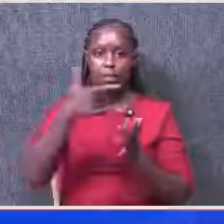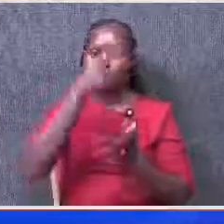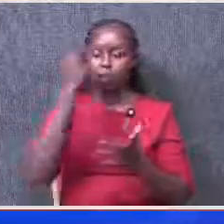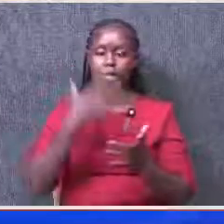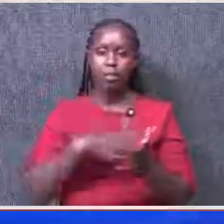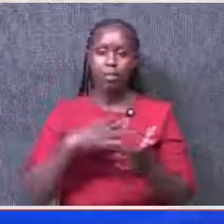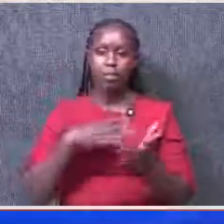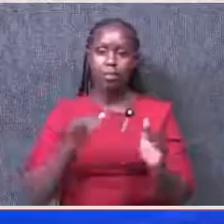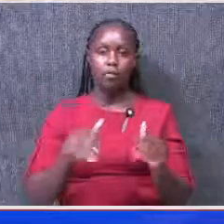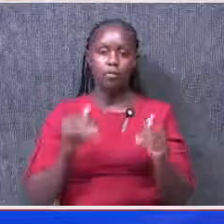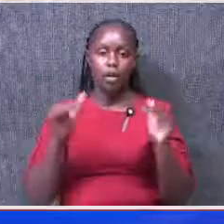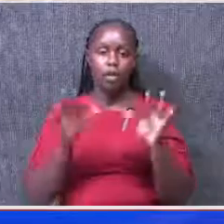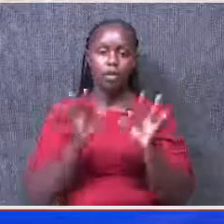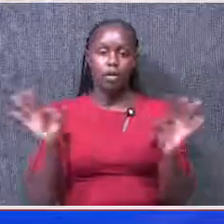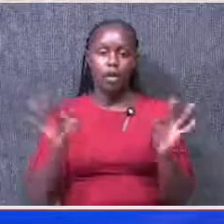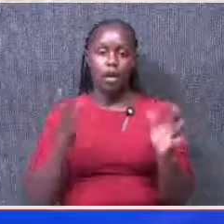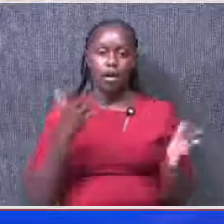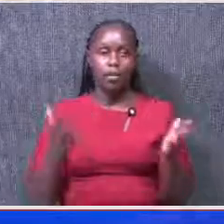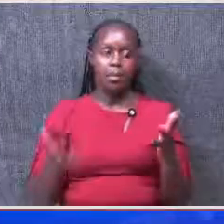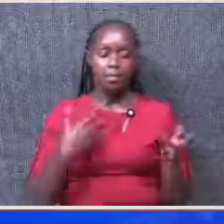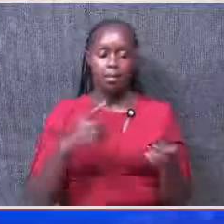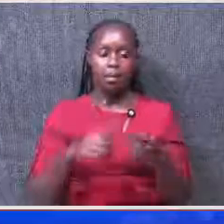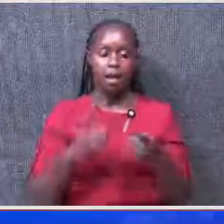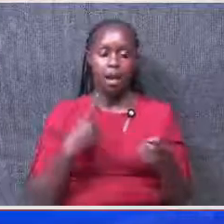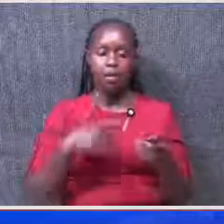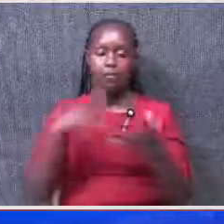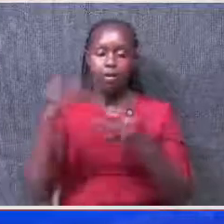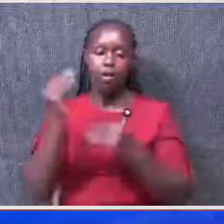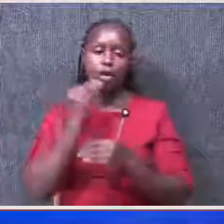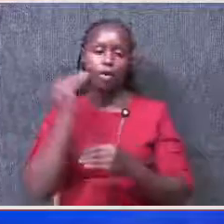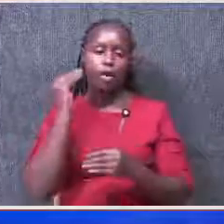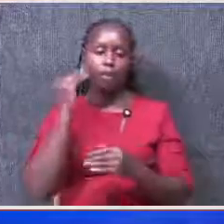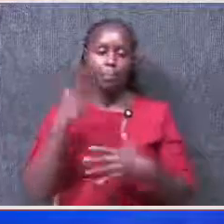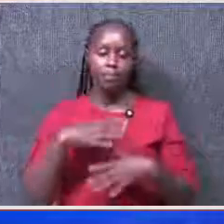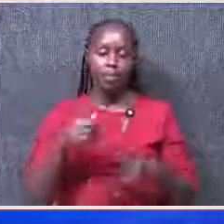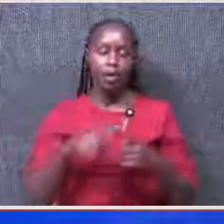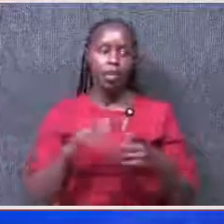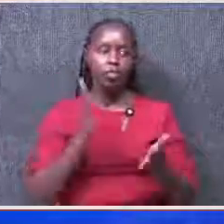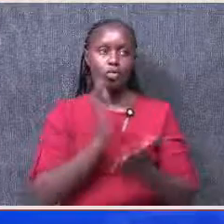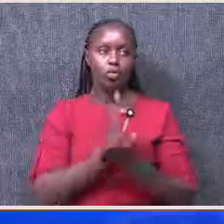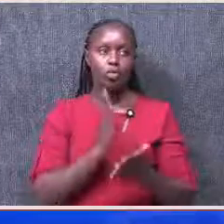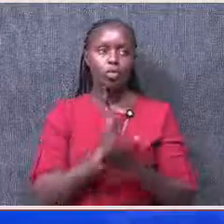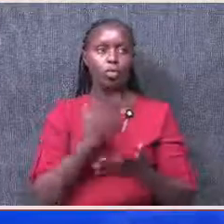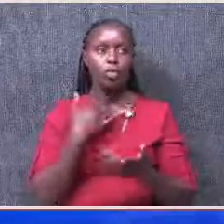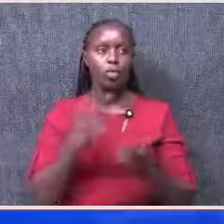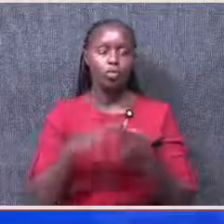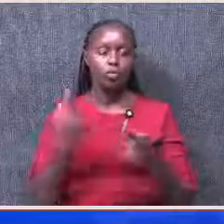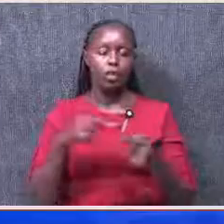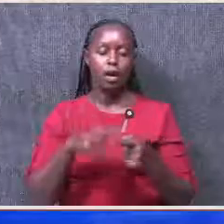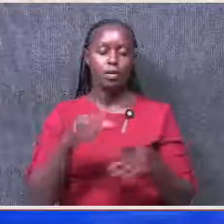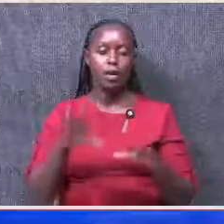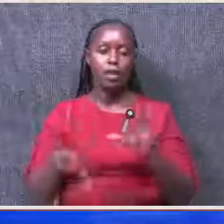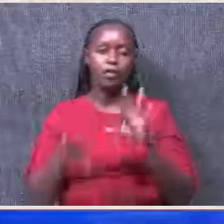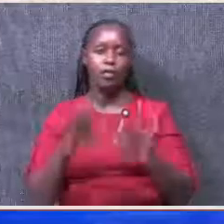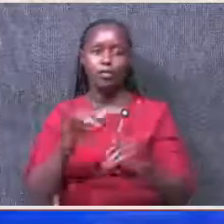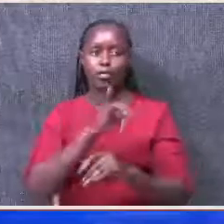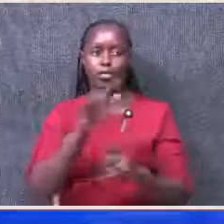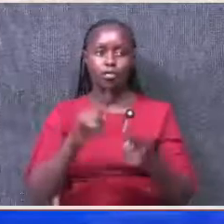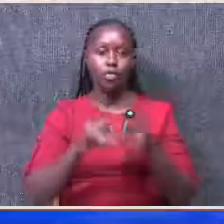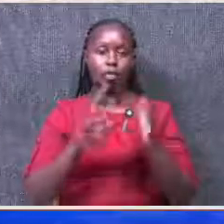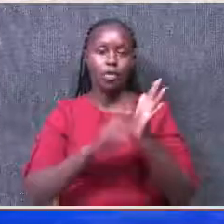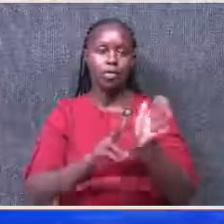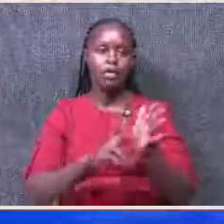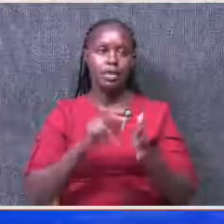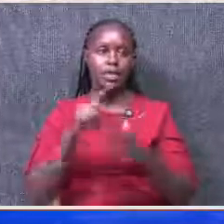sana, wengine wamechoka, wameenda nyumbani. Watu walikuwa sana na loo ya kutaka kuchagua viongozi ambao watawakilisha hii